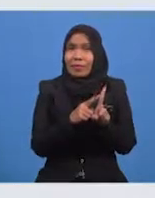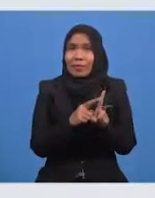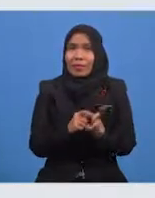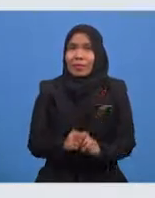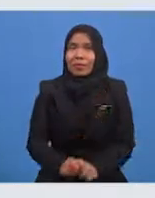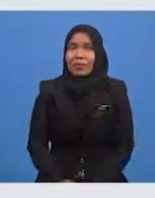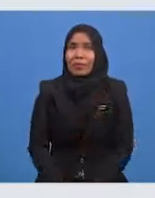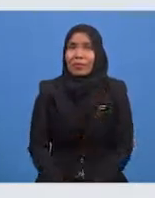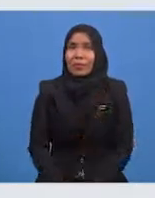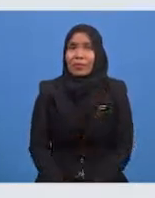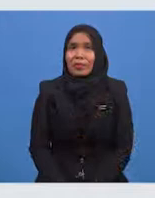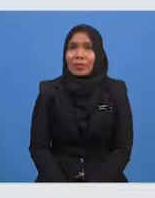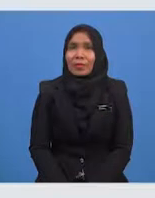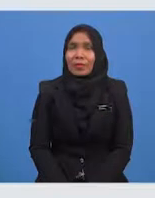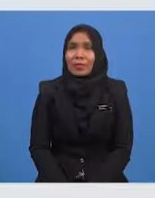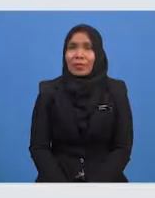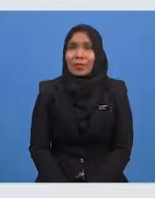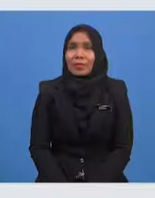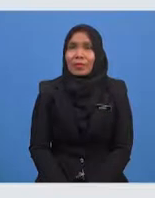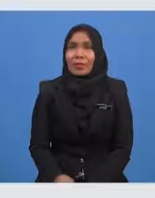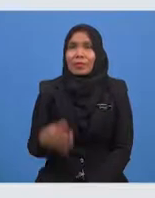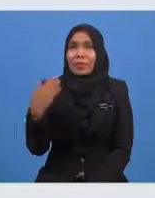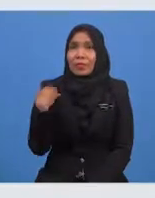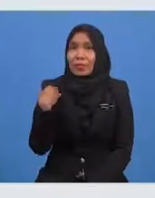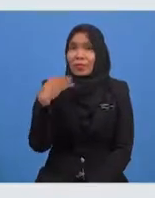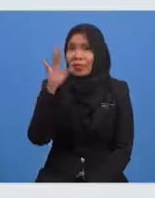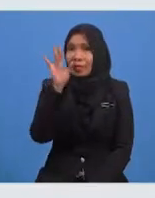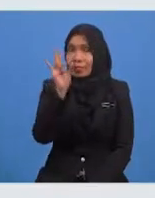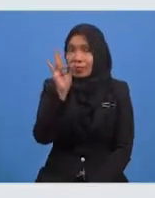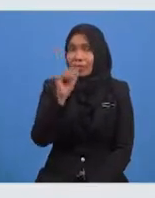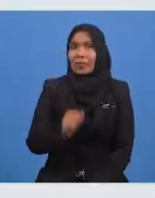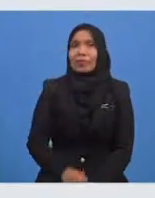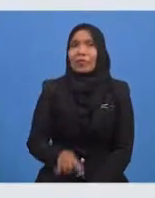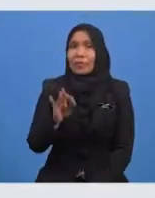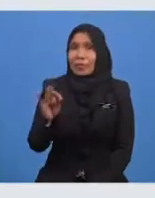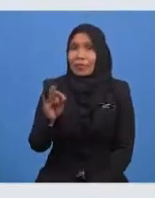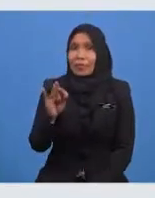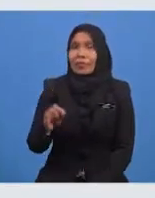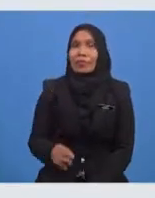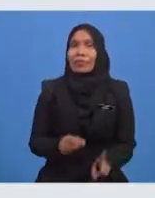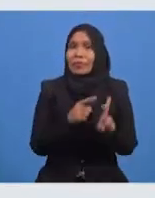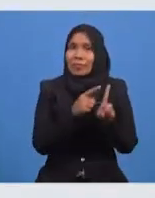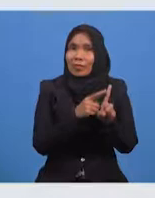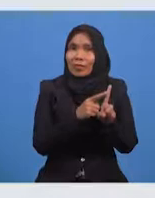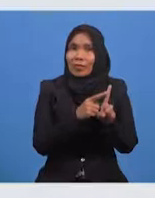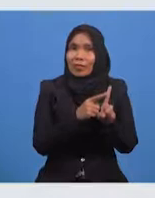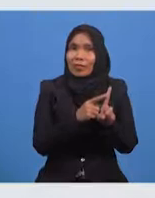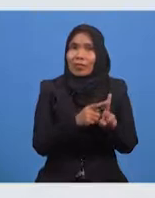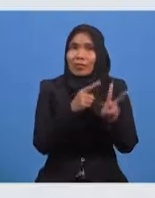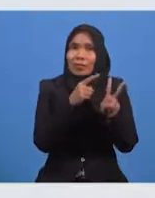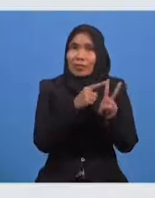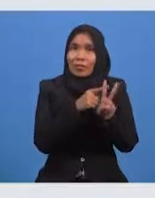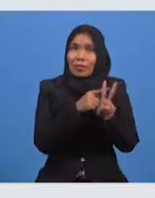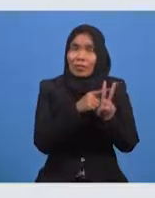organisasi. Dalam faktor dalaman terdapat 7 faktor yang berkaitan, iaitu gaya pengurusan, sumber